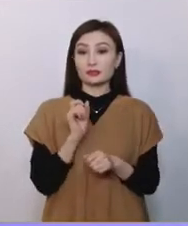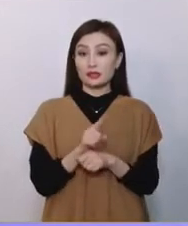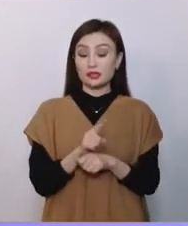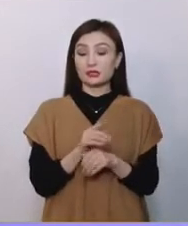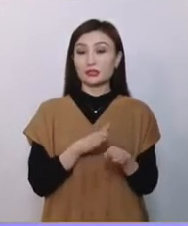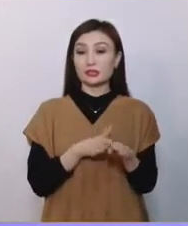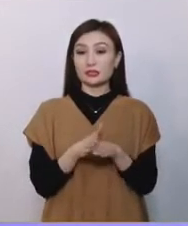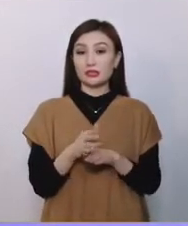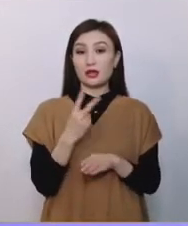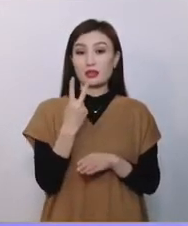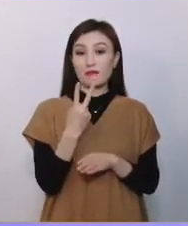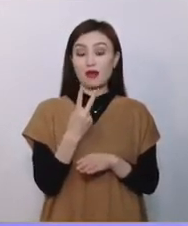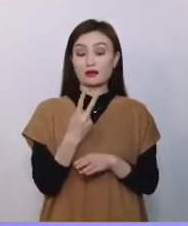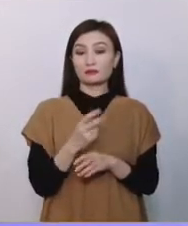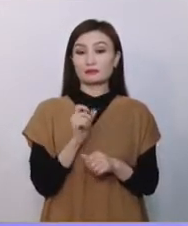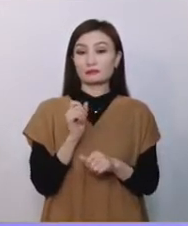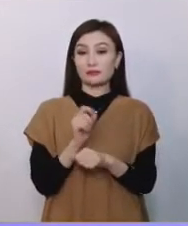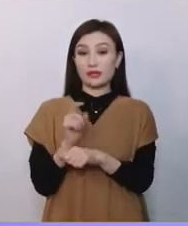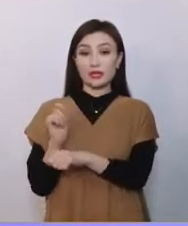решается в два действия